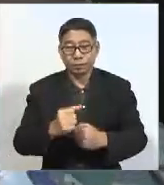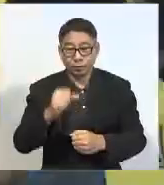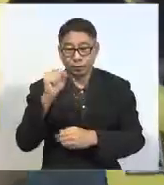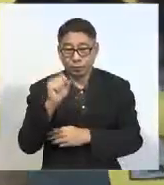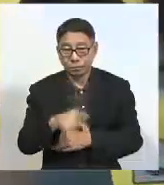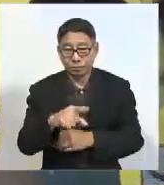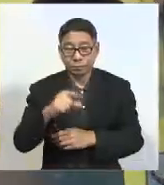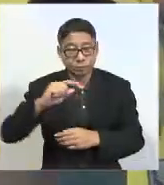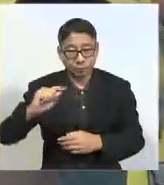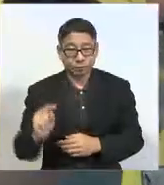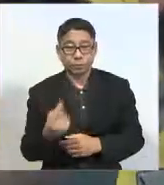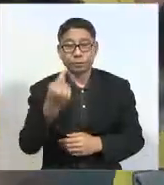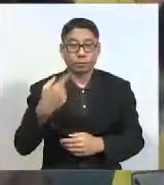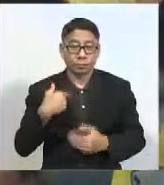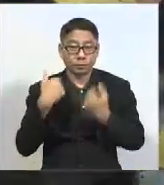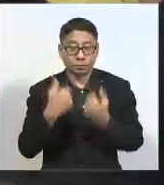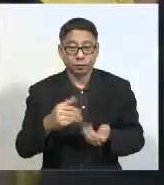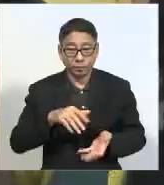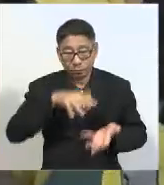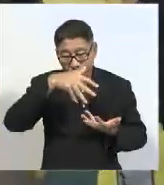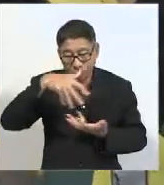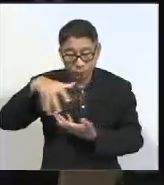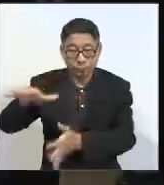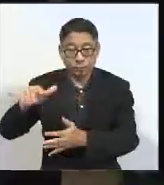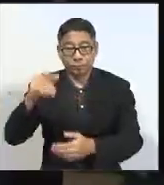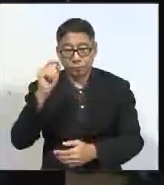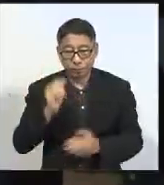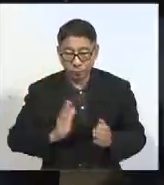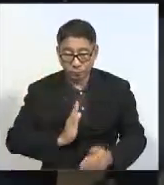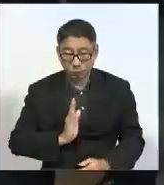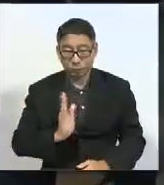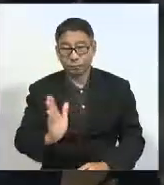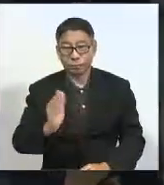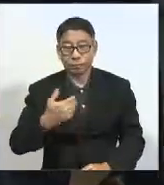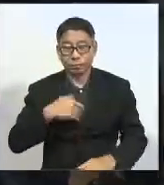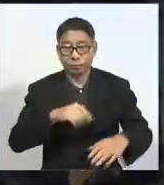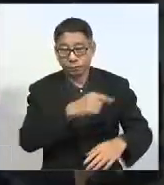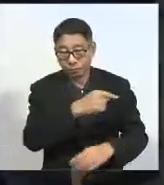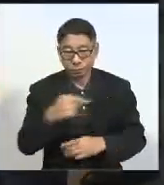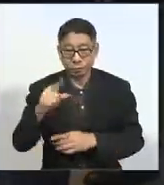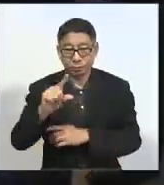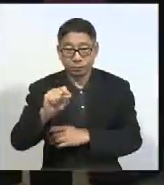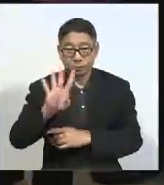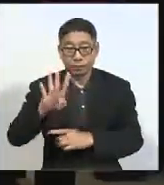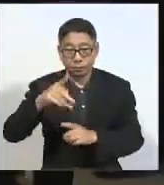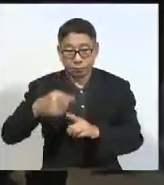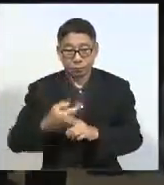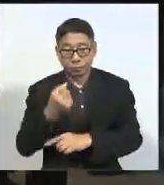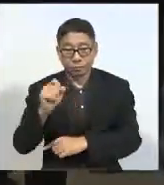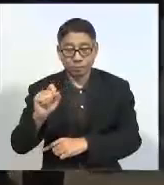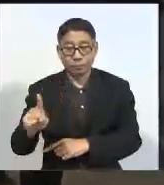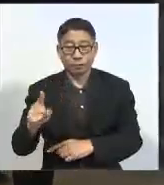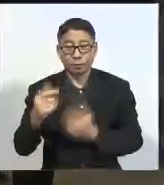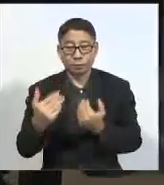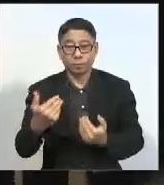ส่งตรงจากก้นอ่าวไทยมาส่งให้กับผู้บริโภคโดยตรงเลยงานนี้จัดไปจนถึง24พฤศจิกายนนะ